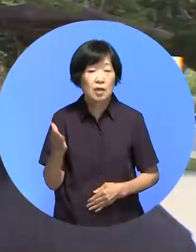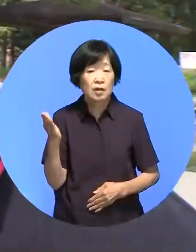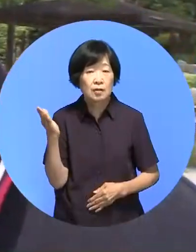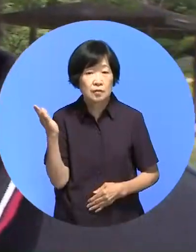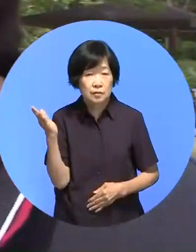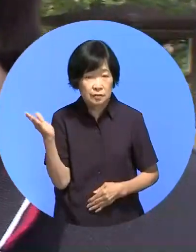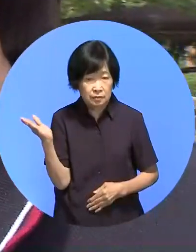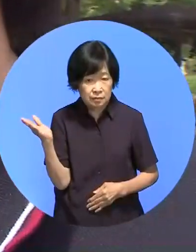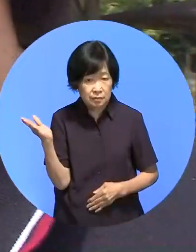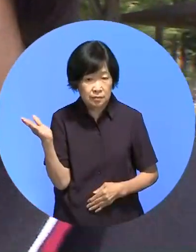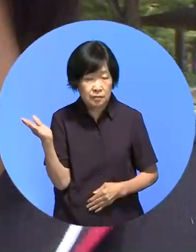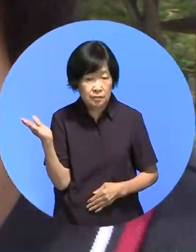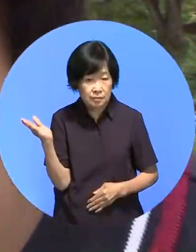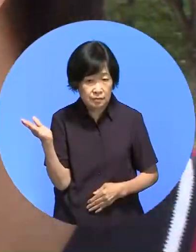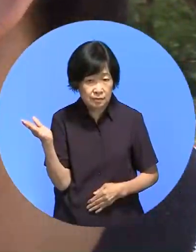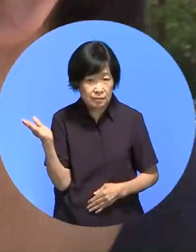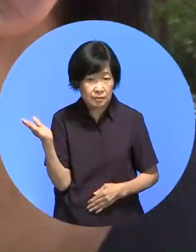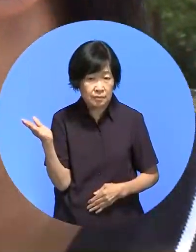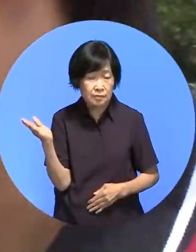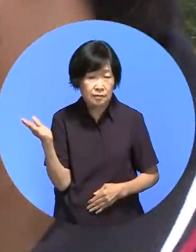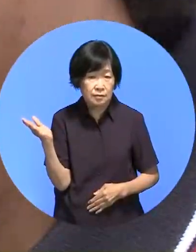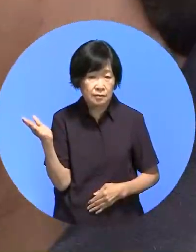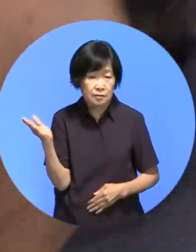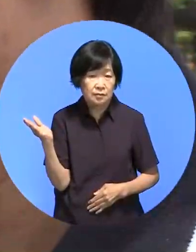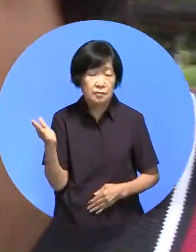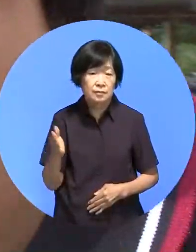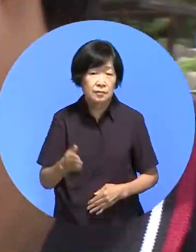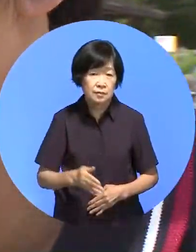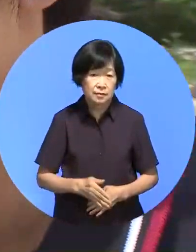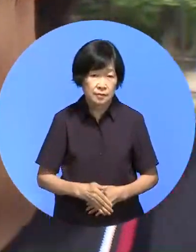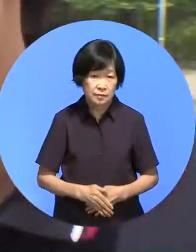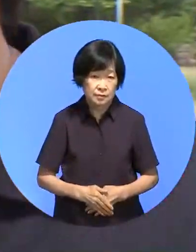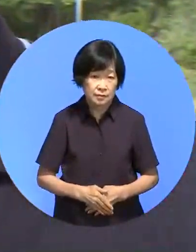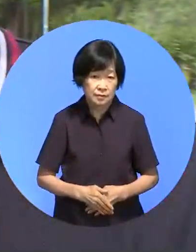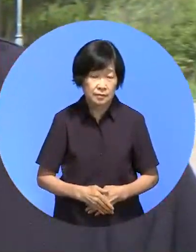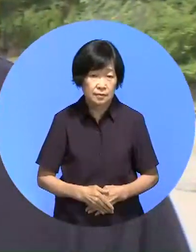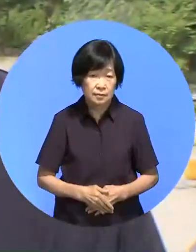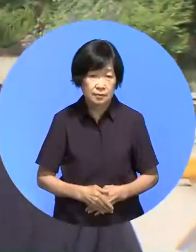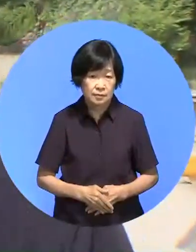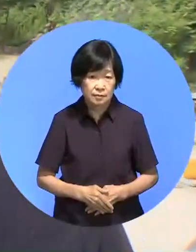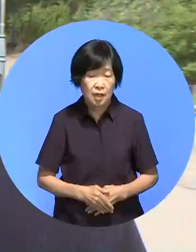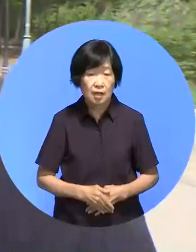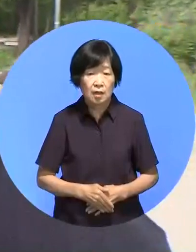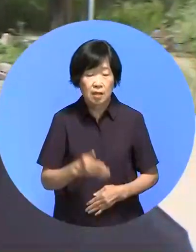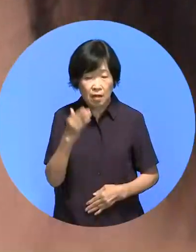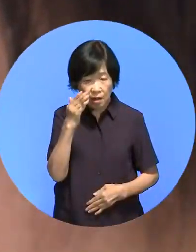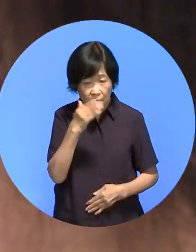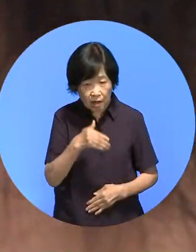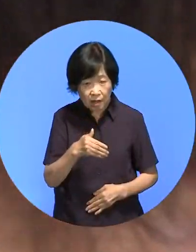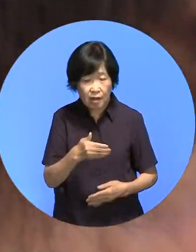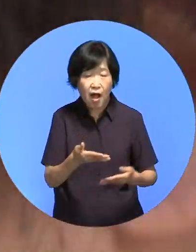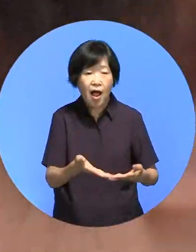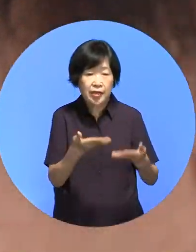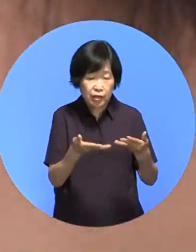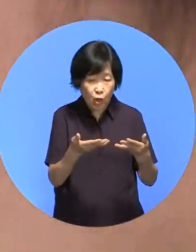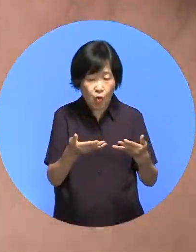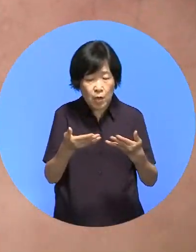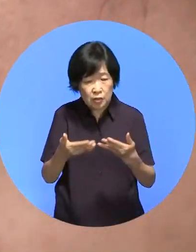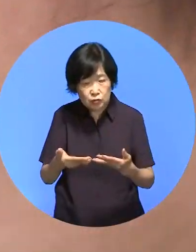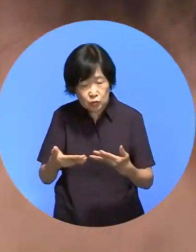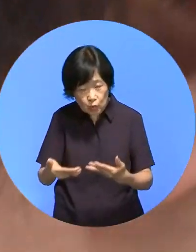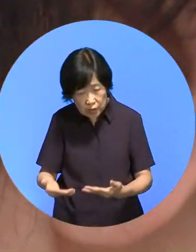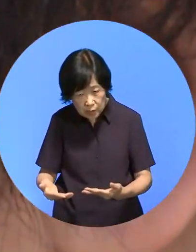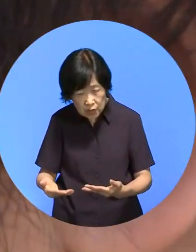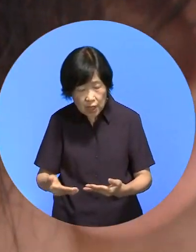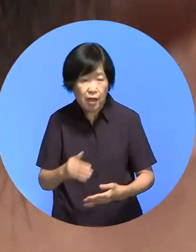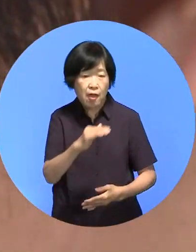高い体温です。体を触った時に熱いと感じる状態です。 なるほど。軽度なものから重症